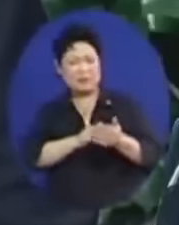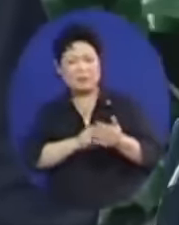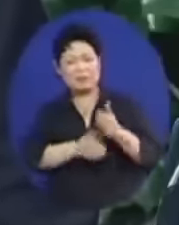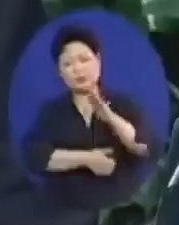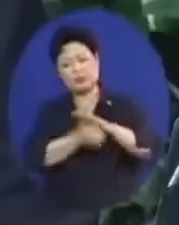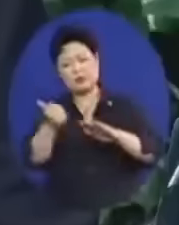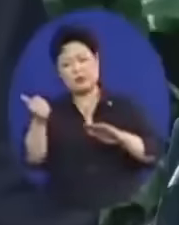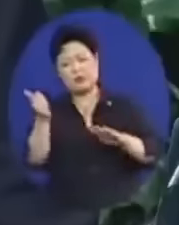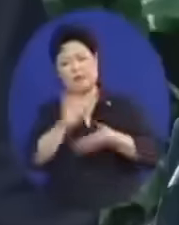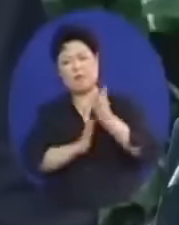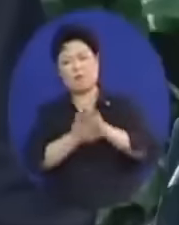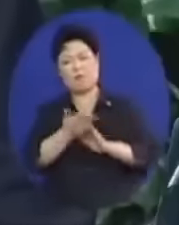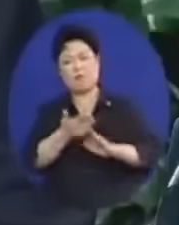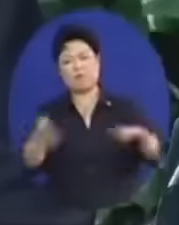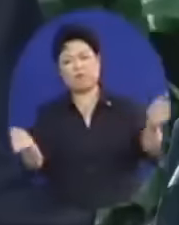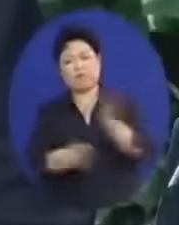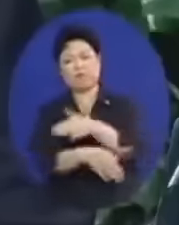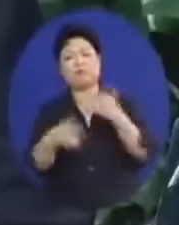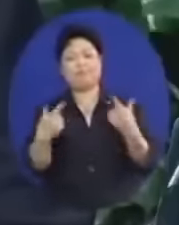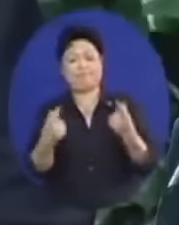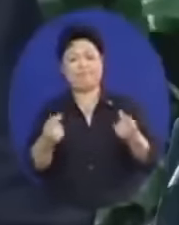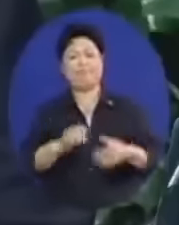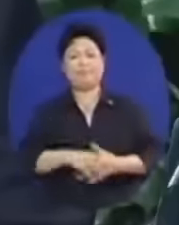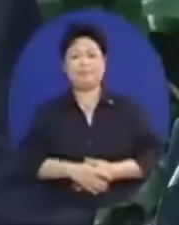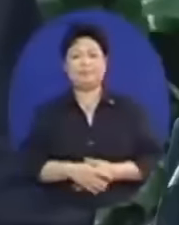것밖에 없지 않은가.